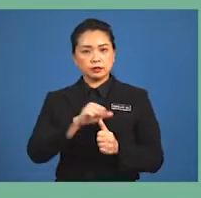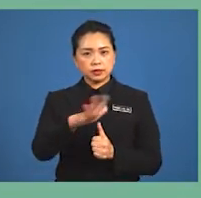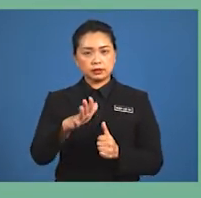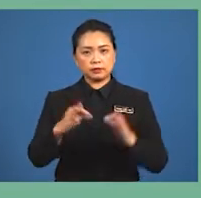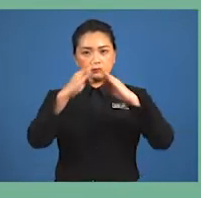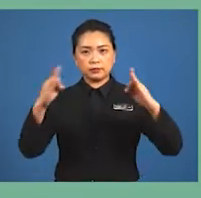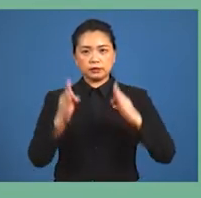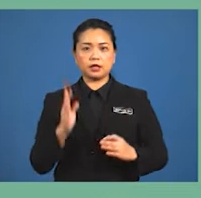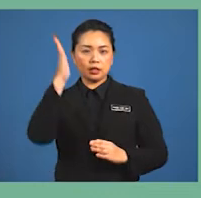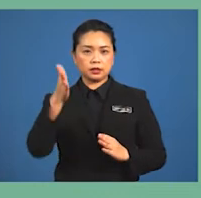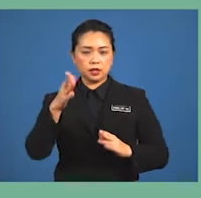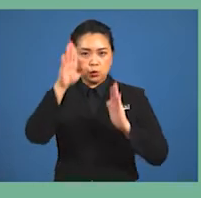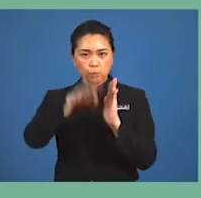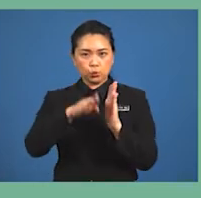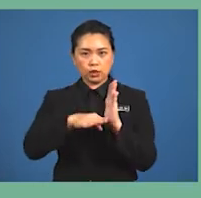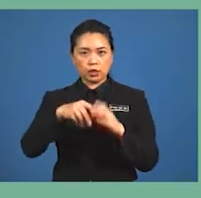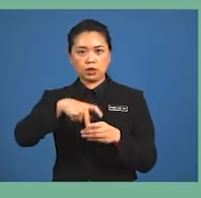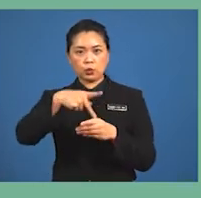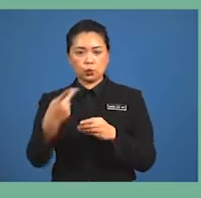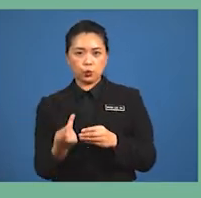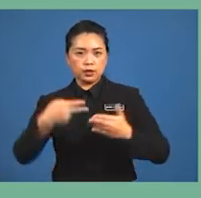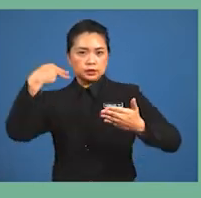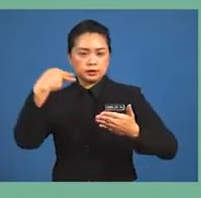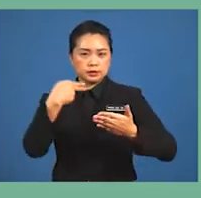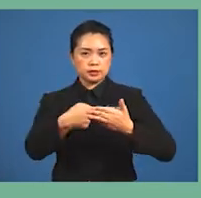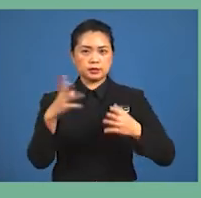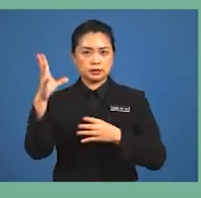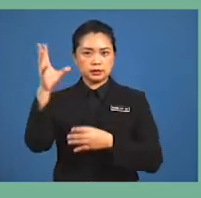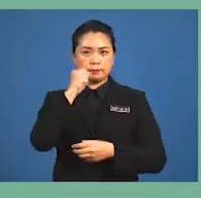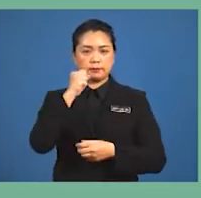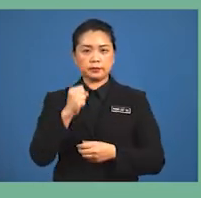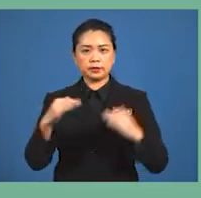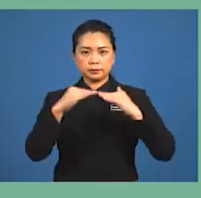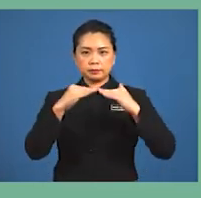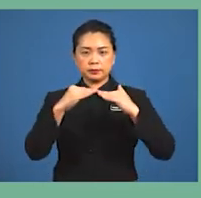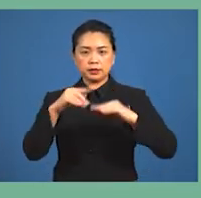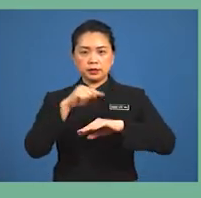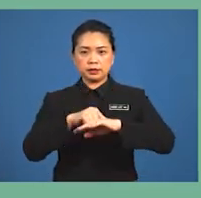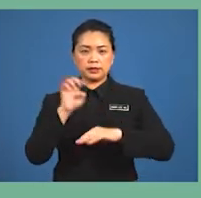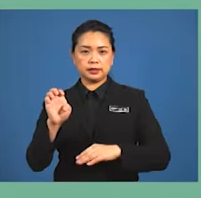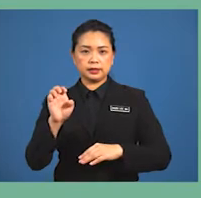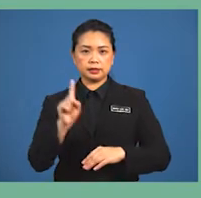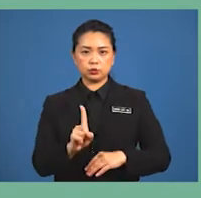Kesannya, firma akan mengurangkan pengeluaran sehingga mencapai keseimbangan baru di E1.